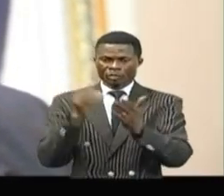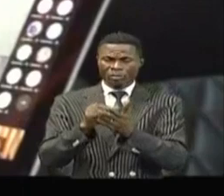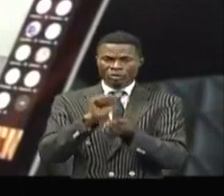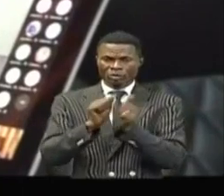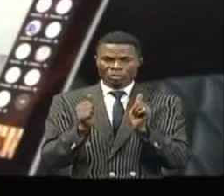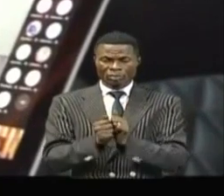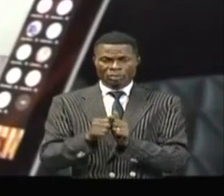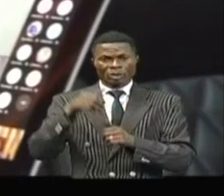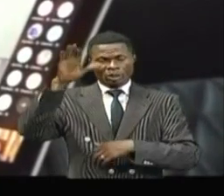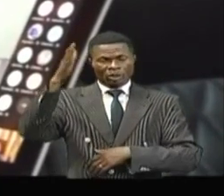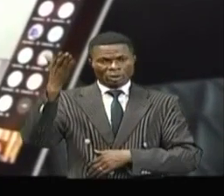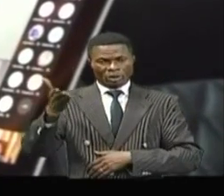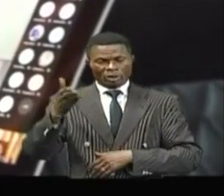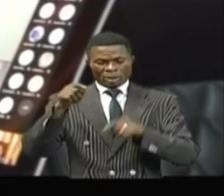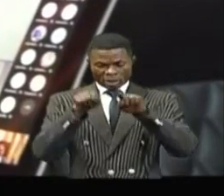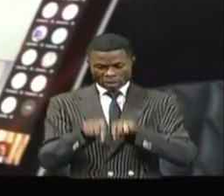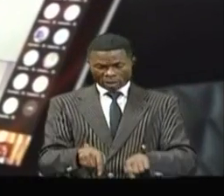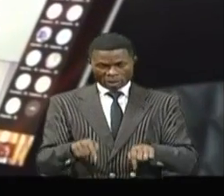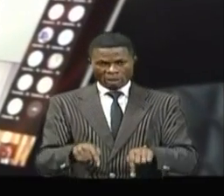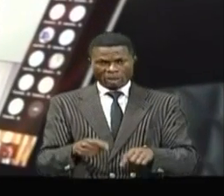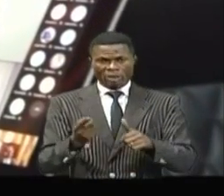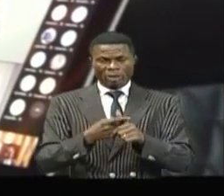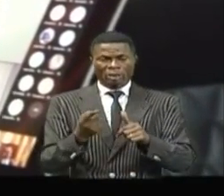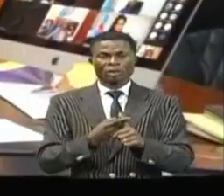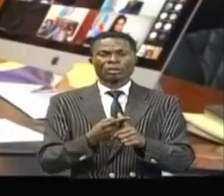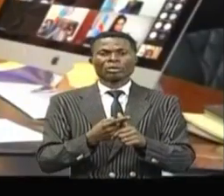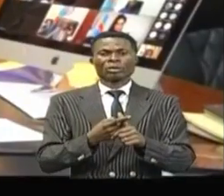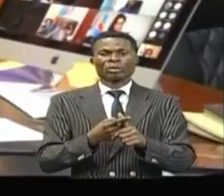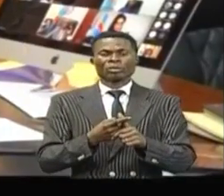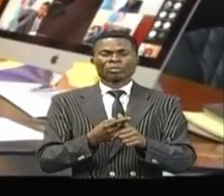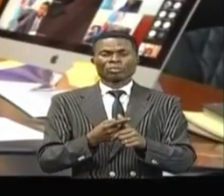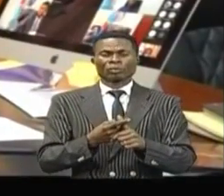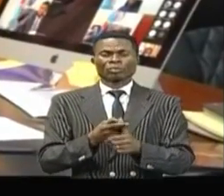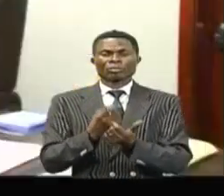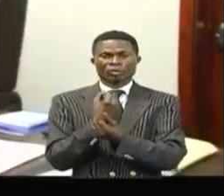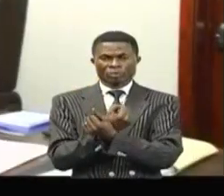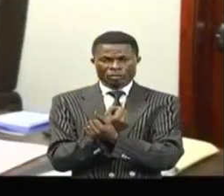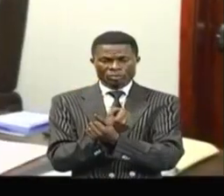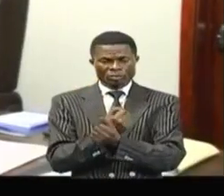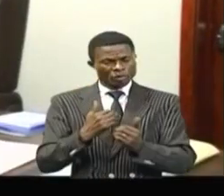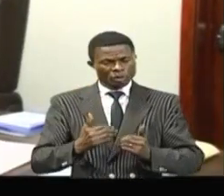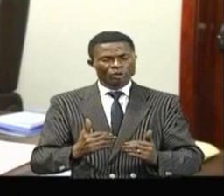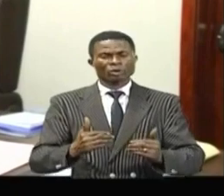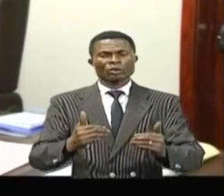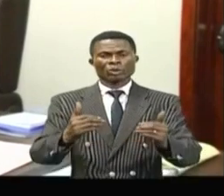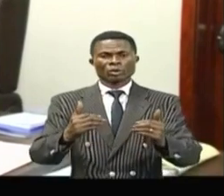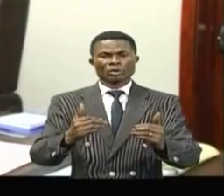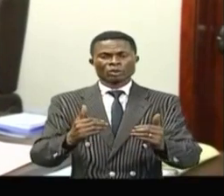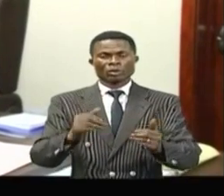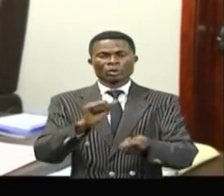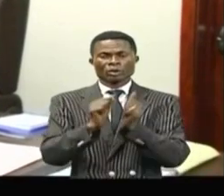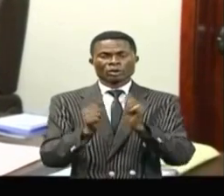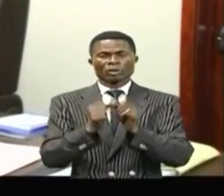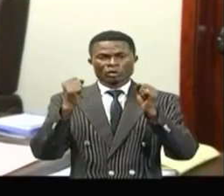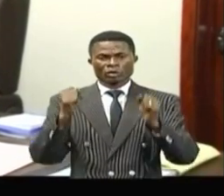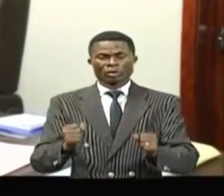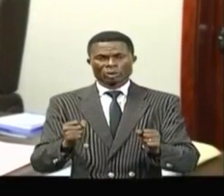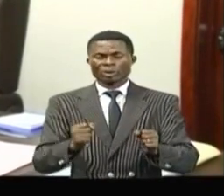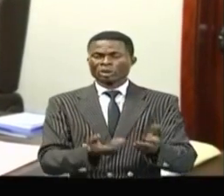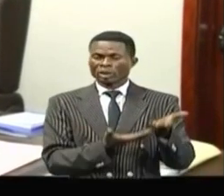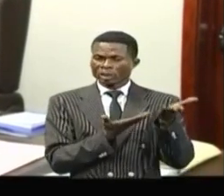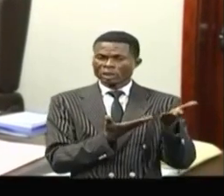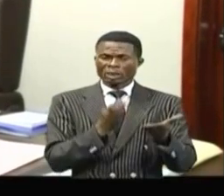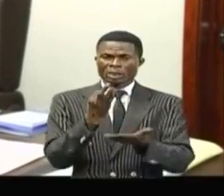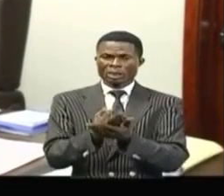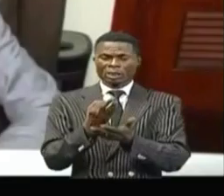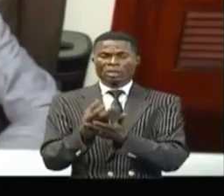risque externes et internes. Il s'agit respectivement du respect continu du pacte de stabilité nécessitant les